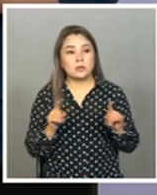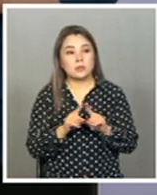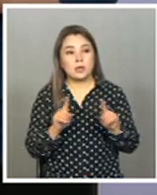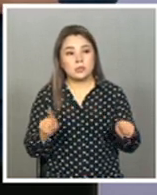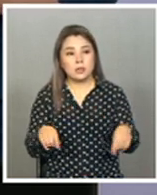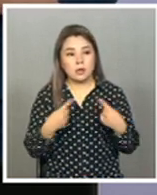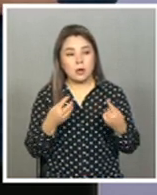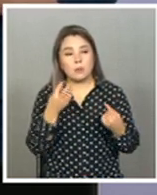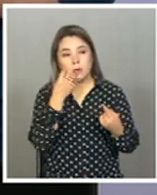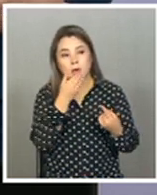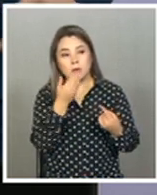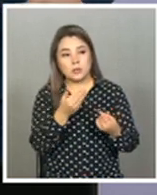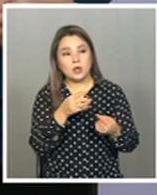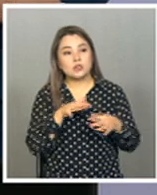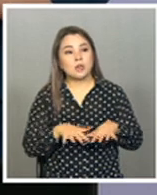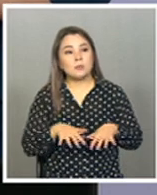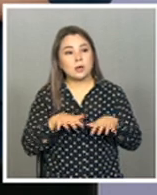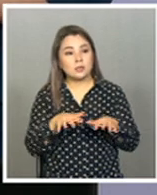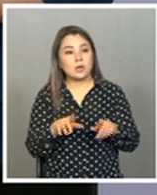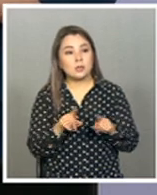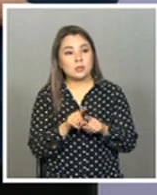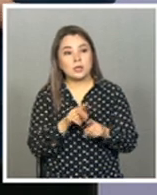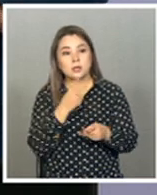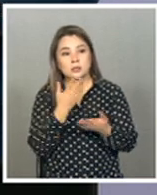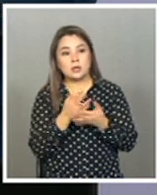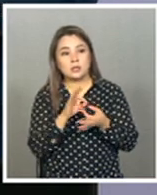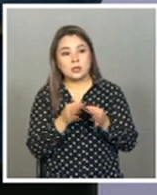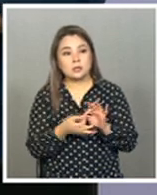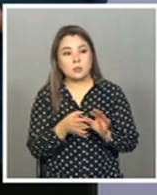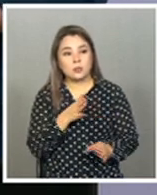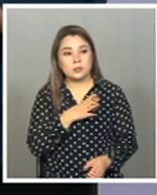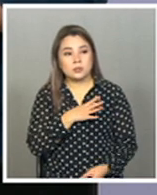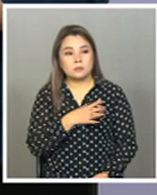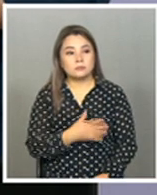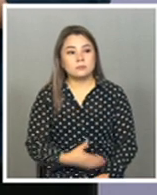моңғол шапқыншылығы үзген еді.